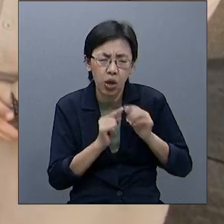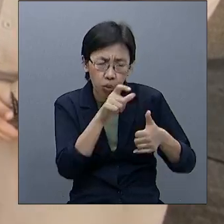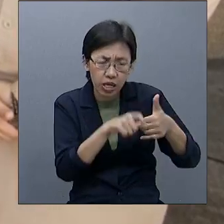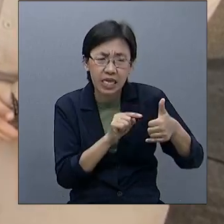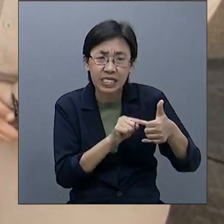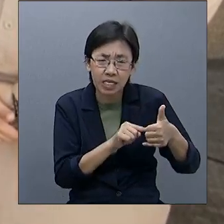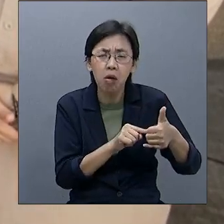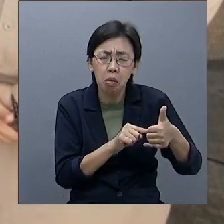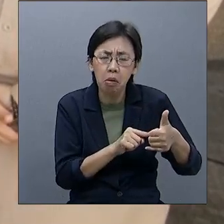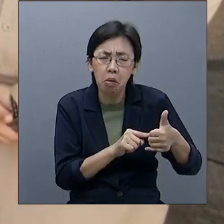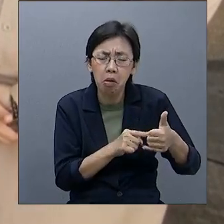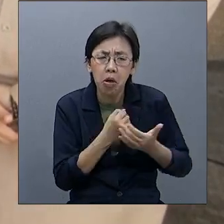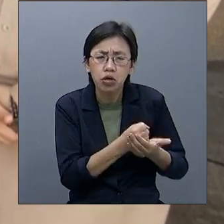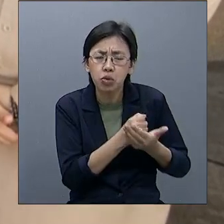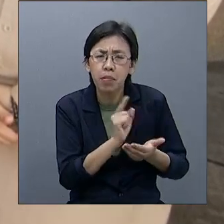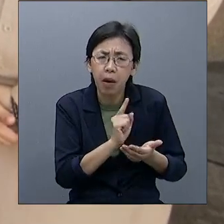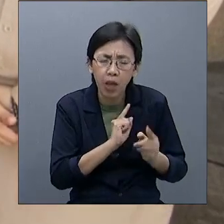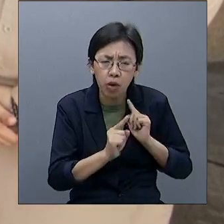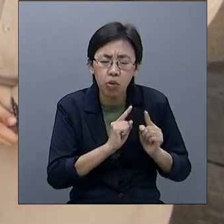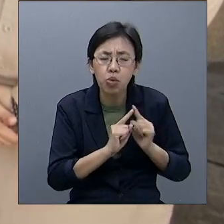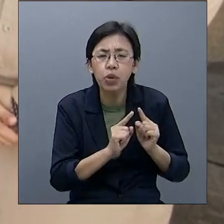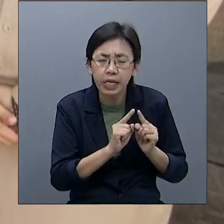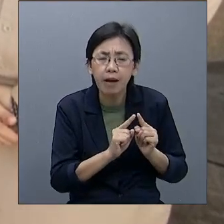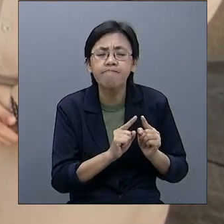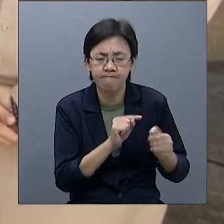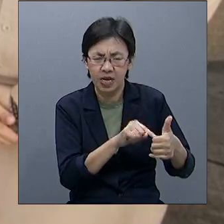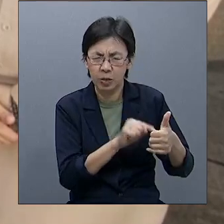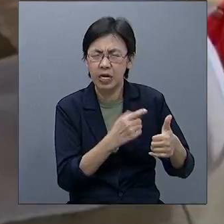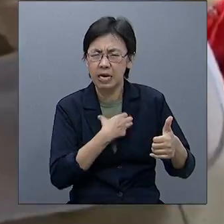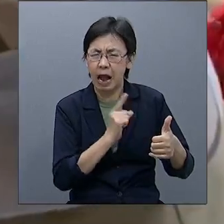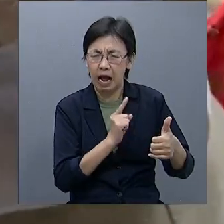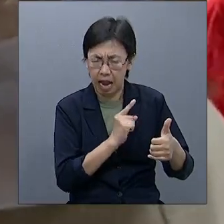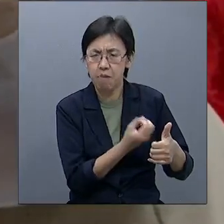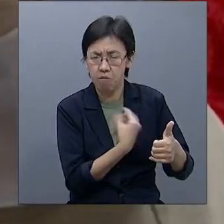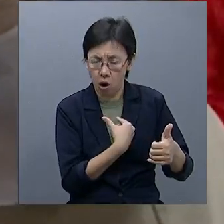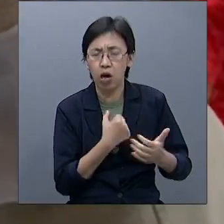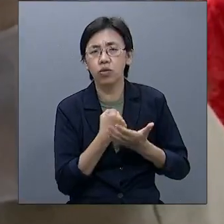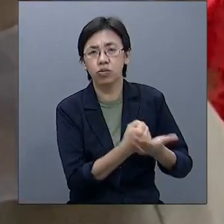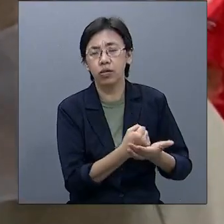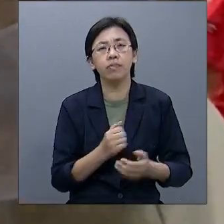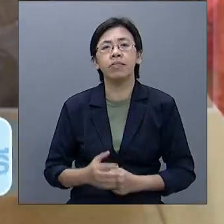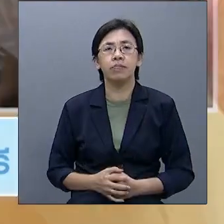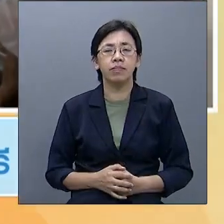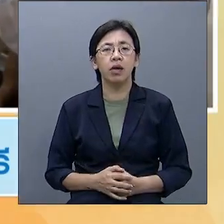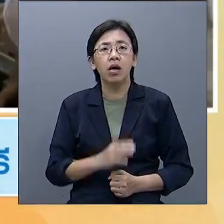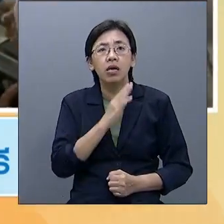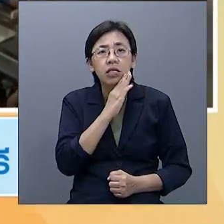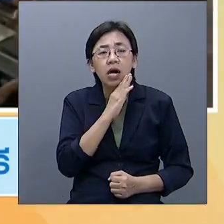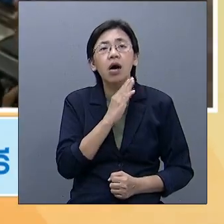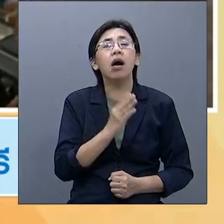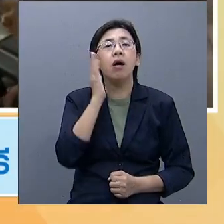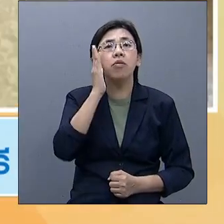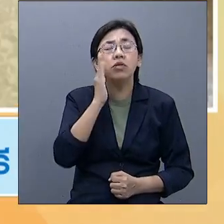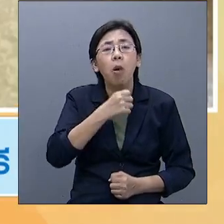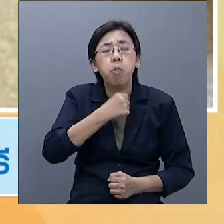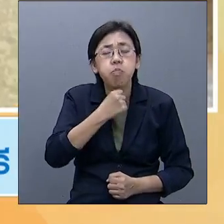ทางในการที่จะช่วยเหลือคุณลุงเนี่ยได้อย่างไรตามความต้องการของคุณลุงครับ ซึ่งหลังจากนี้นะคะถ้าคุณลุงโมดรักษาตัวให้ห